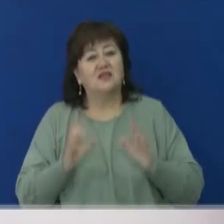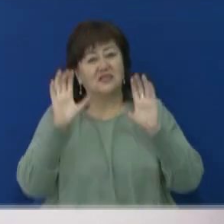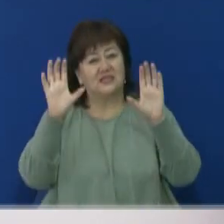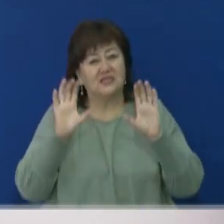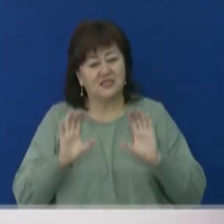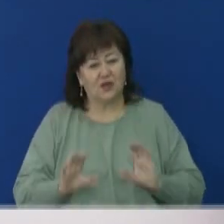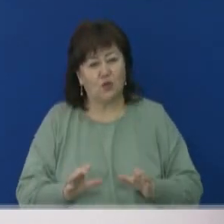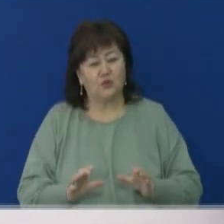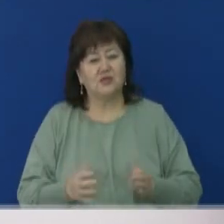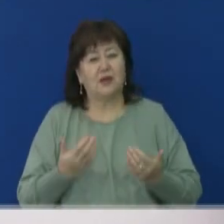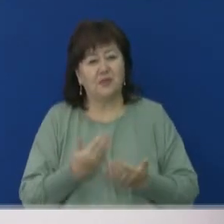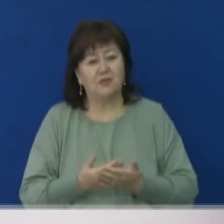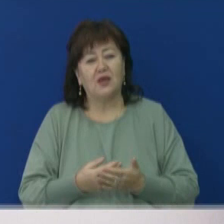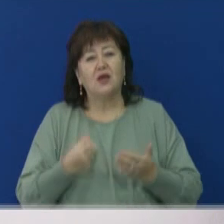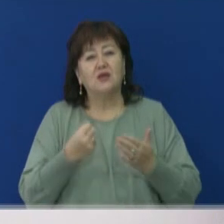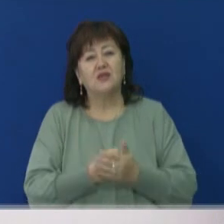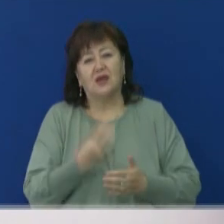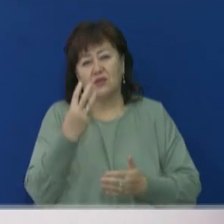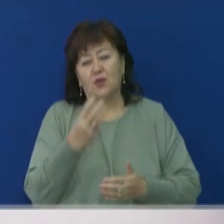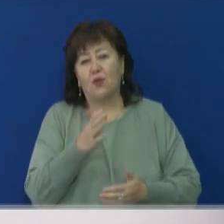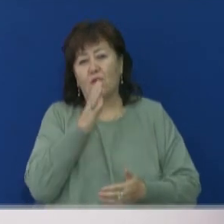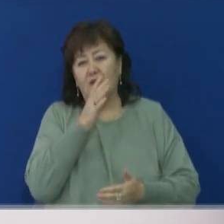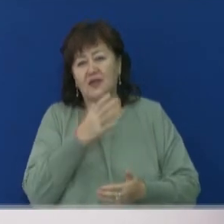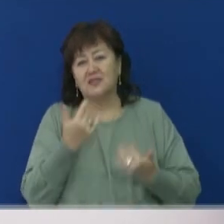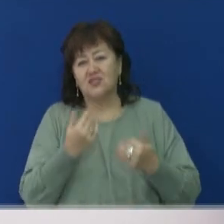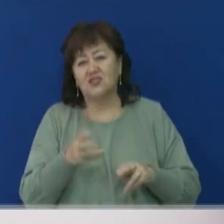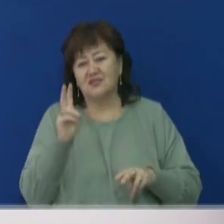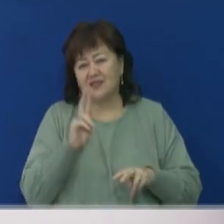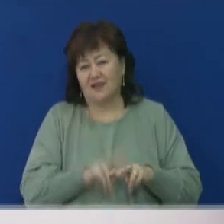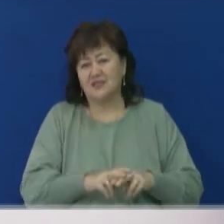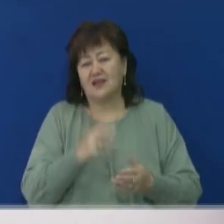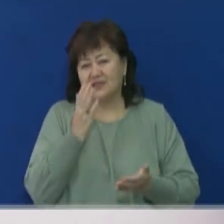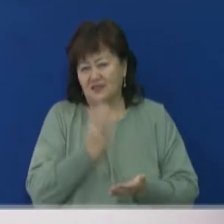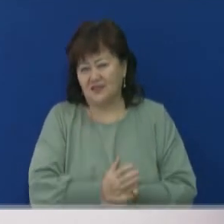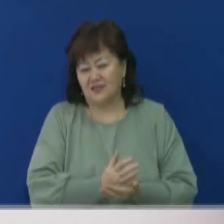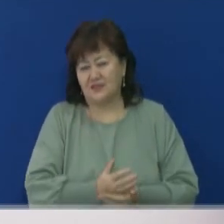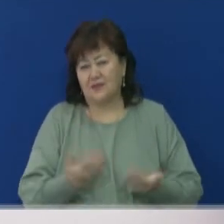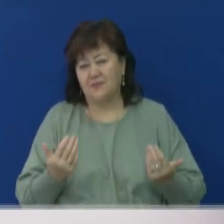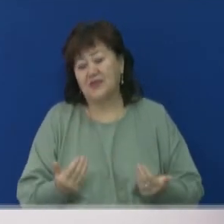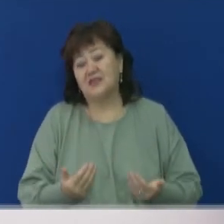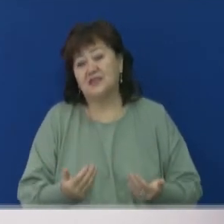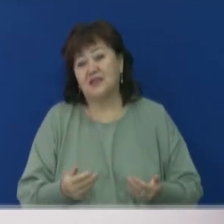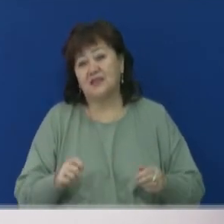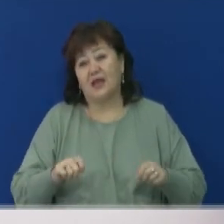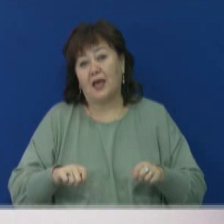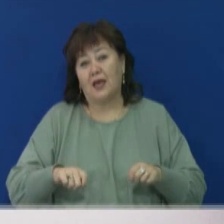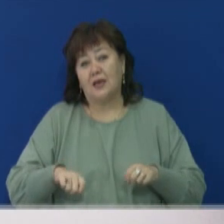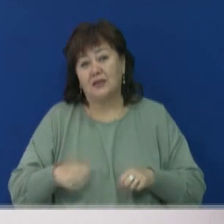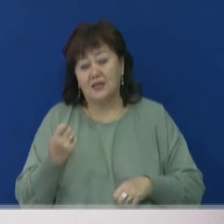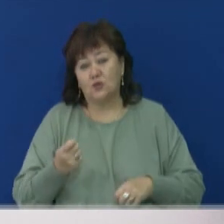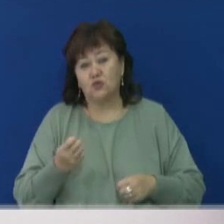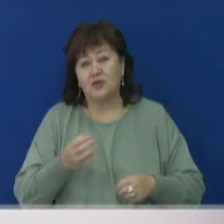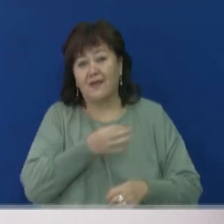299-да 1-ші бабына сәйкес 3 жылға дейін бас бостандығынан айыру жазасы қарастырылғанын ескертеді. Егер бұл қылмысты адамдар тобы алдын